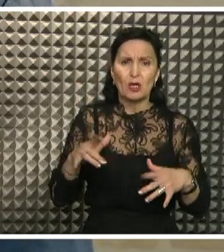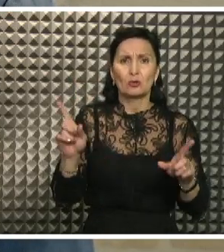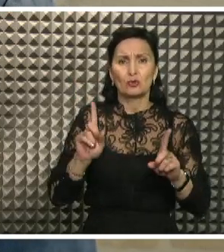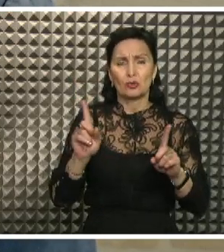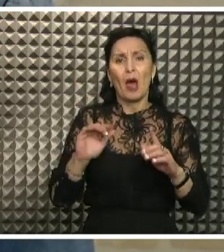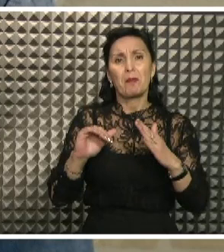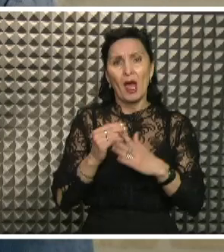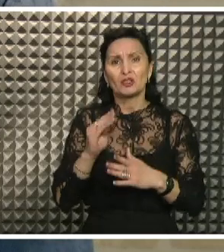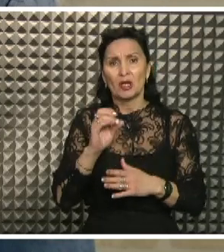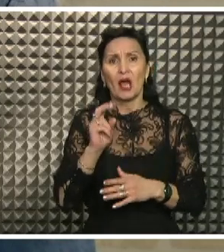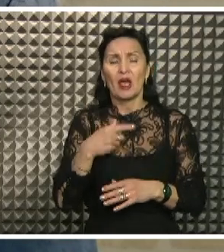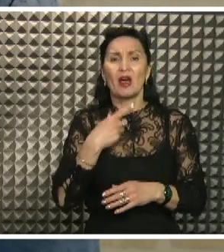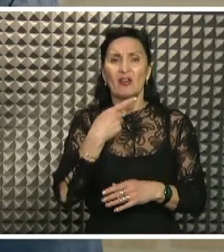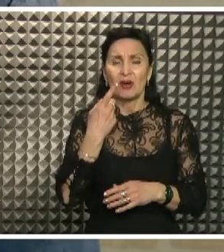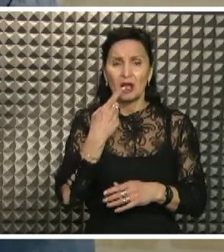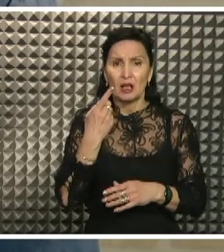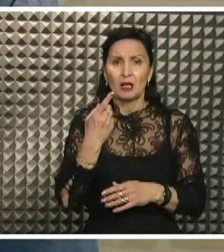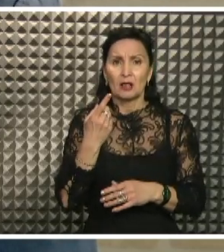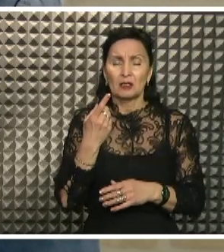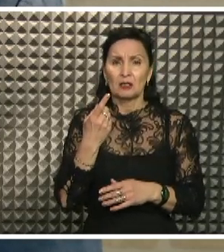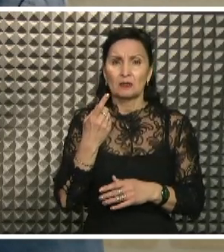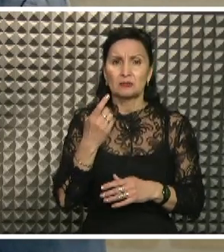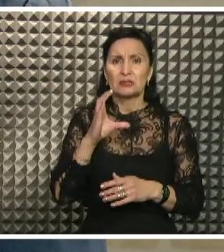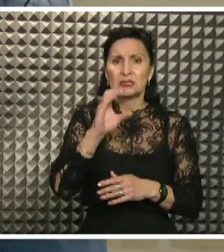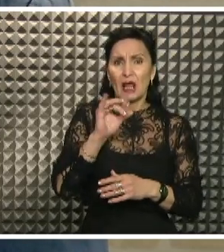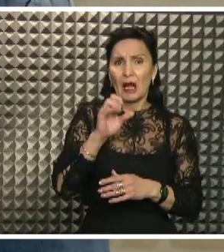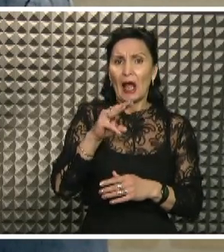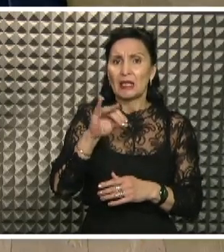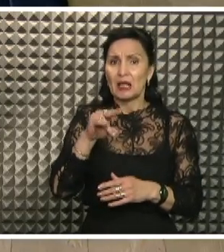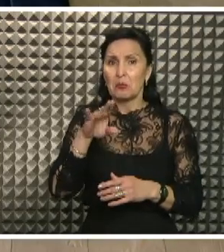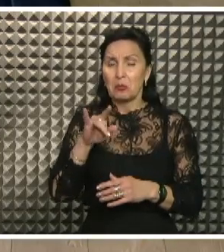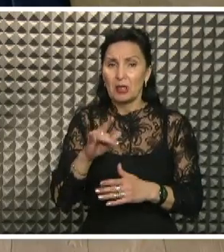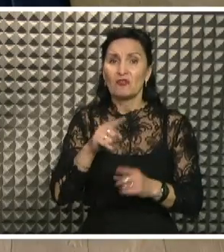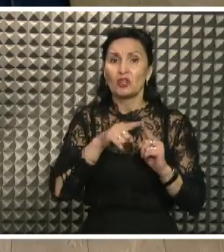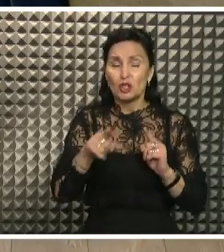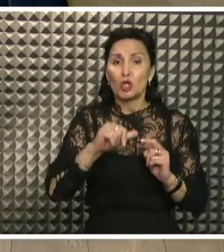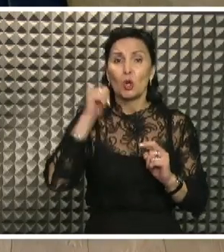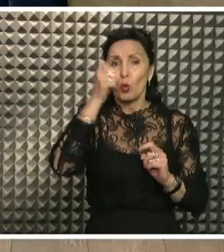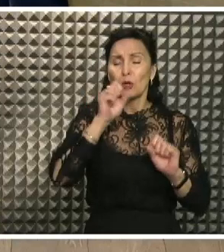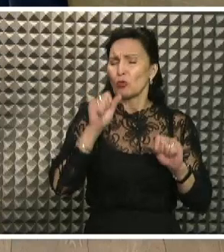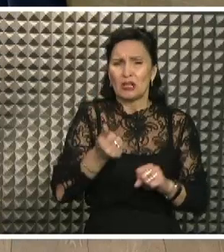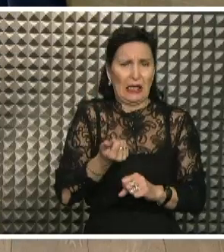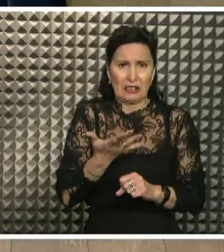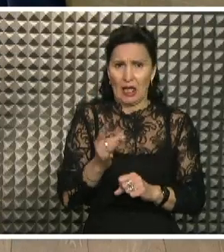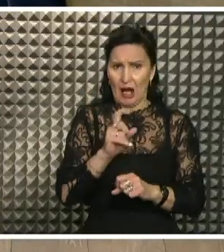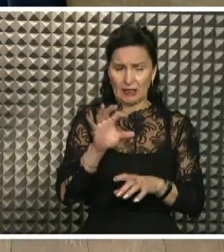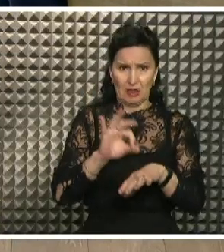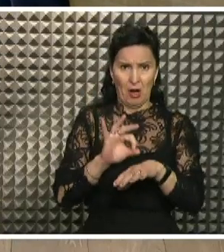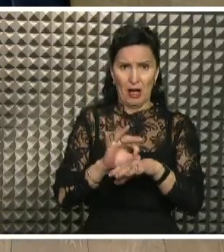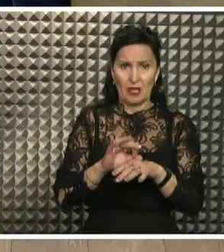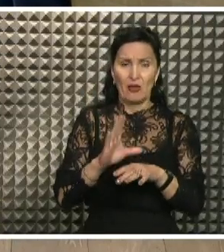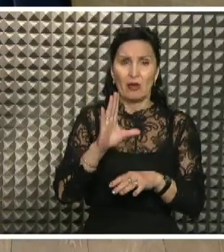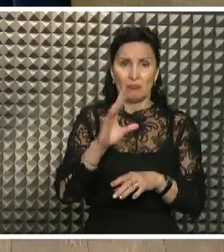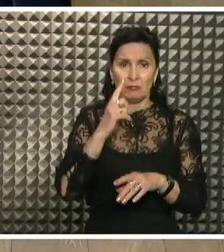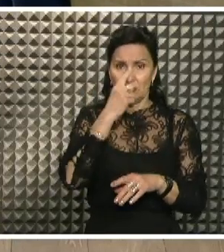их, опять же, как я говорил, больше 110 серотипов, в течение года человек может несколько раз переболеть риновирусной